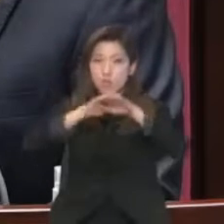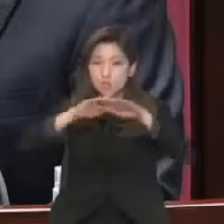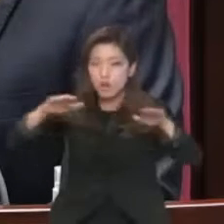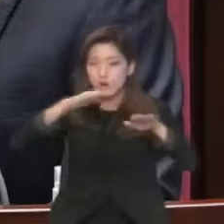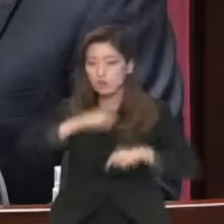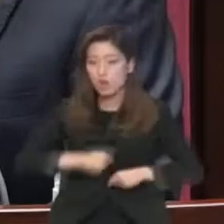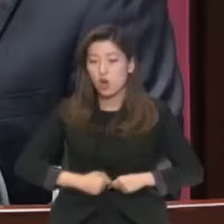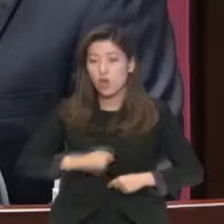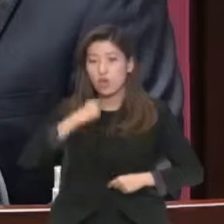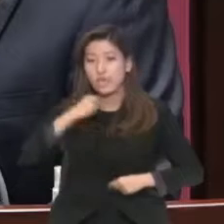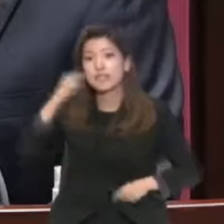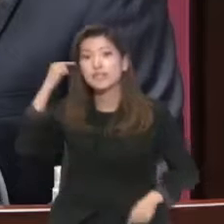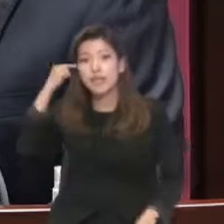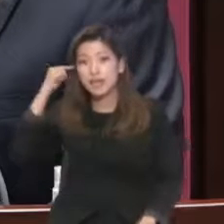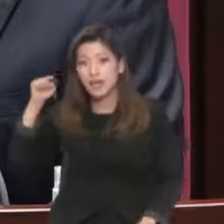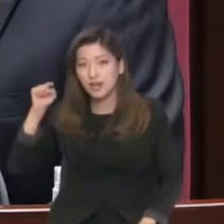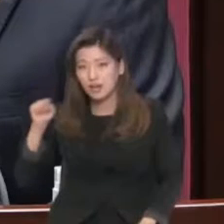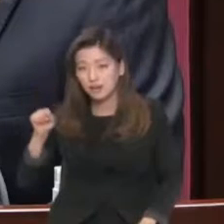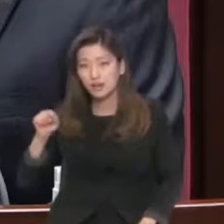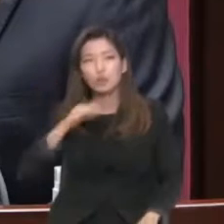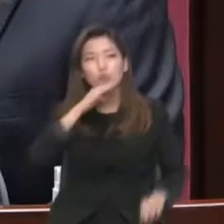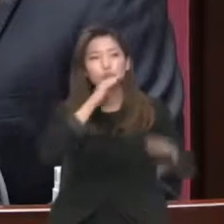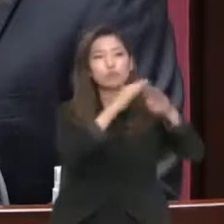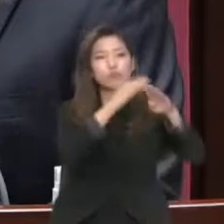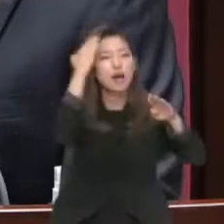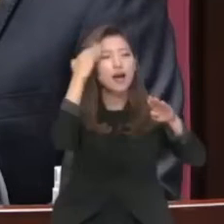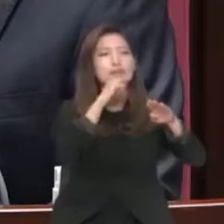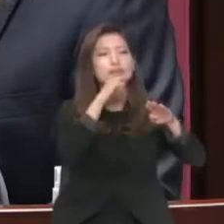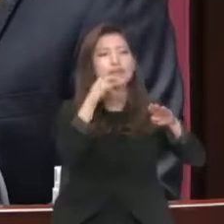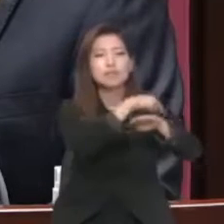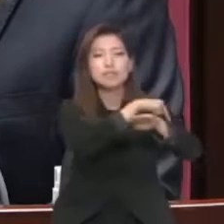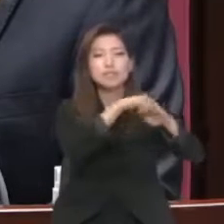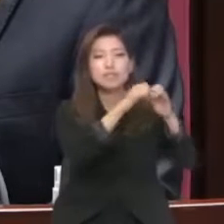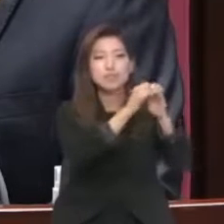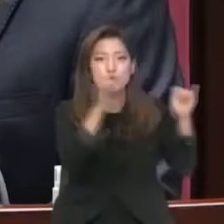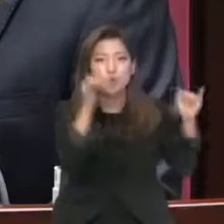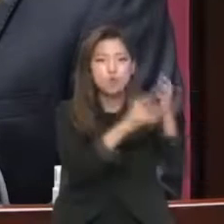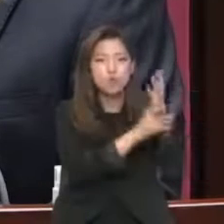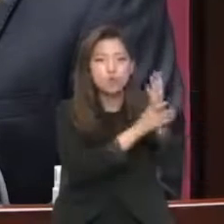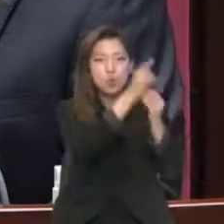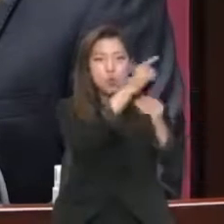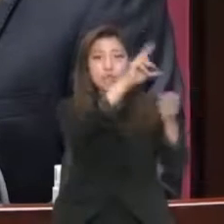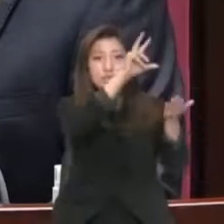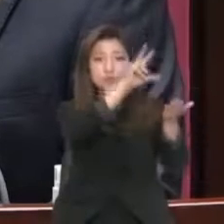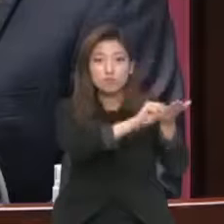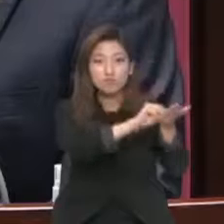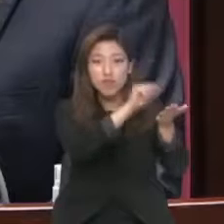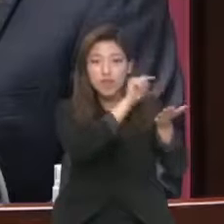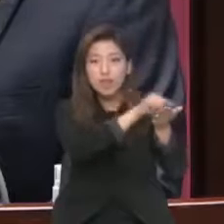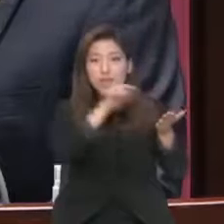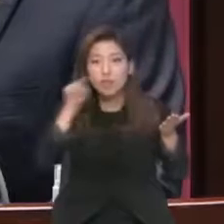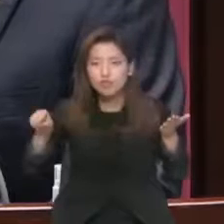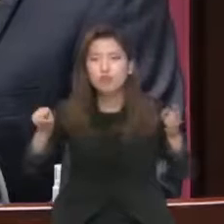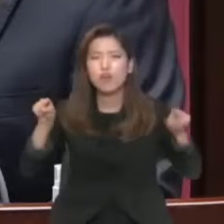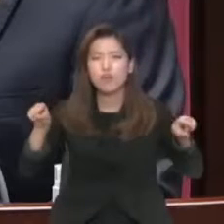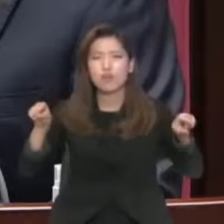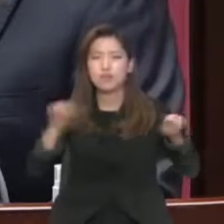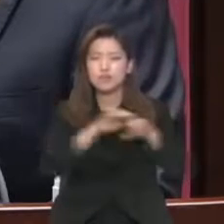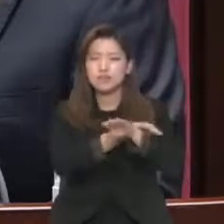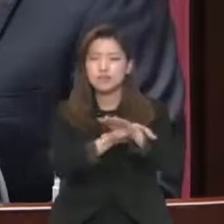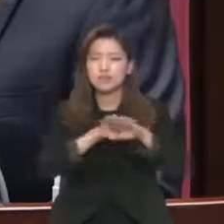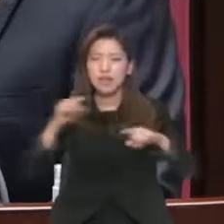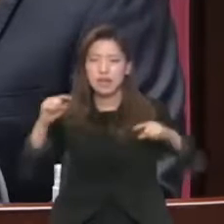문제의식과 우리가 같은 민족으로서 통일국가를 지향했던 그런 문제의식을 어떻게 조화하고 또 새로운